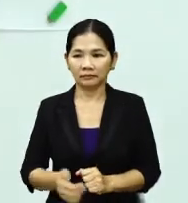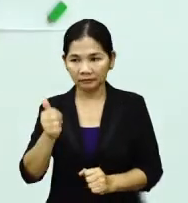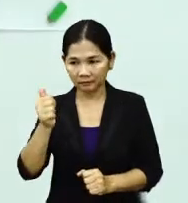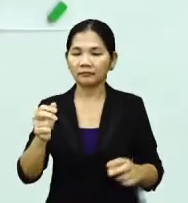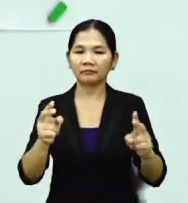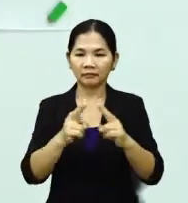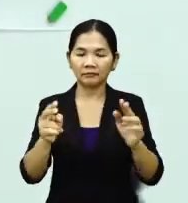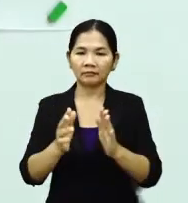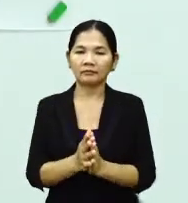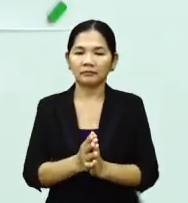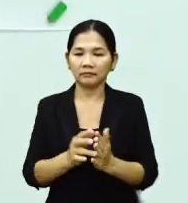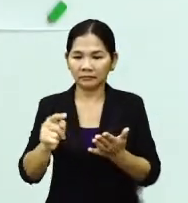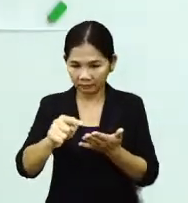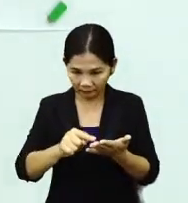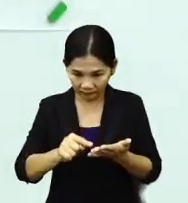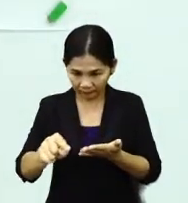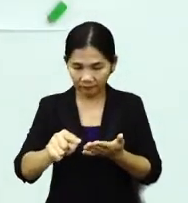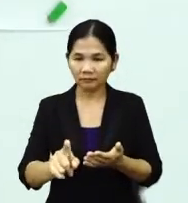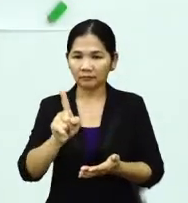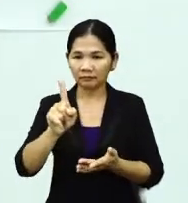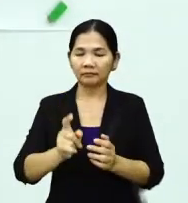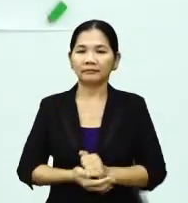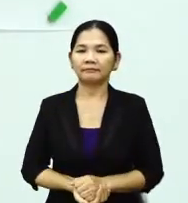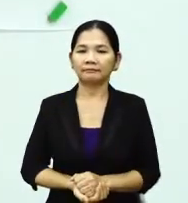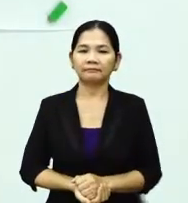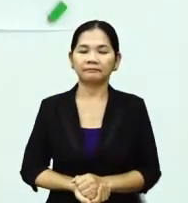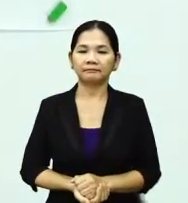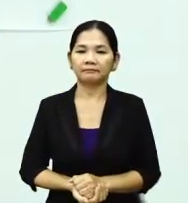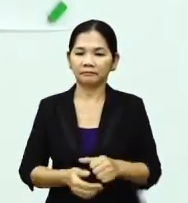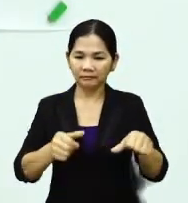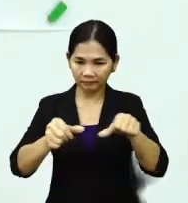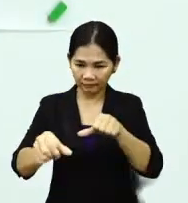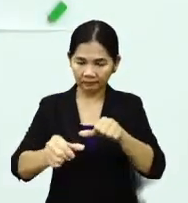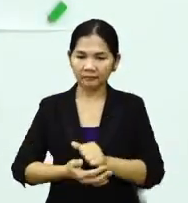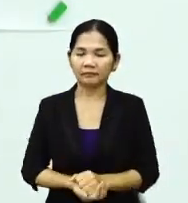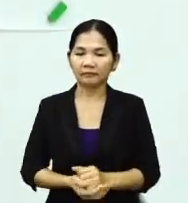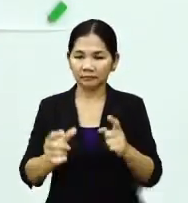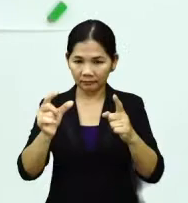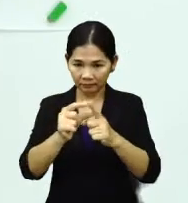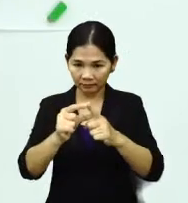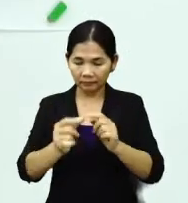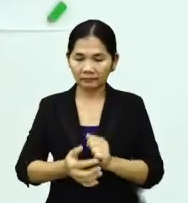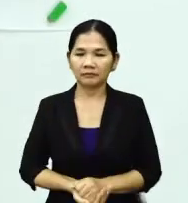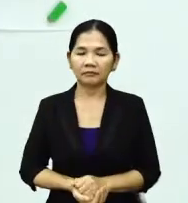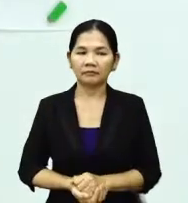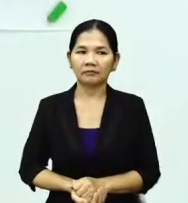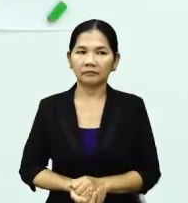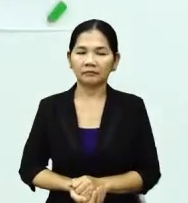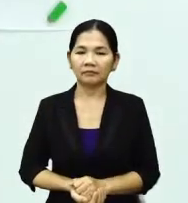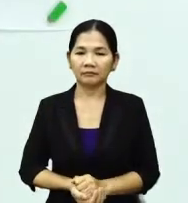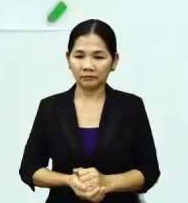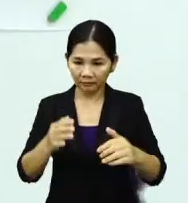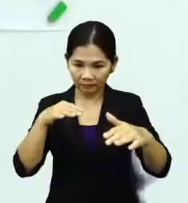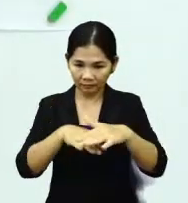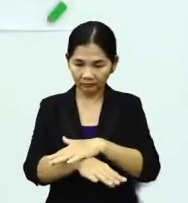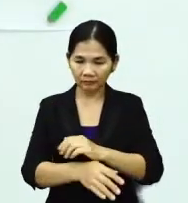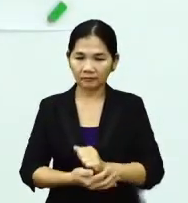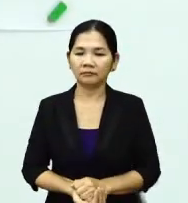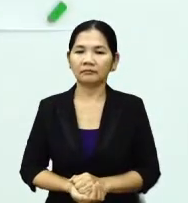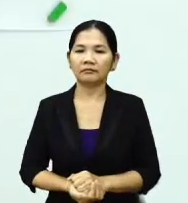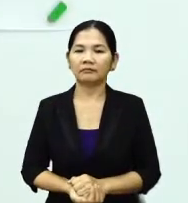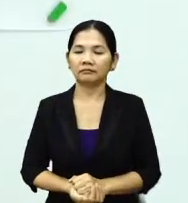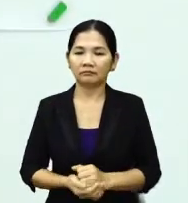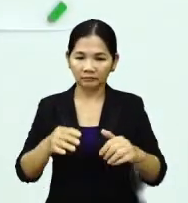ổn nà bà trăm trời con phu sinh nhà kỳ mùi Chà bắn to tới biệt mùi tuyệt cứ chồn Chà